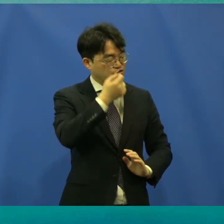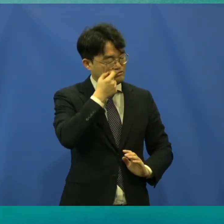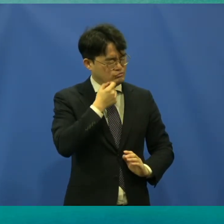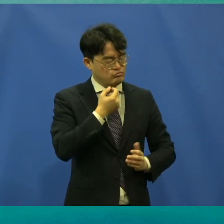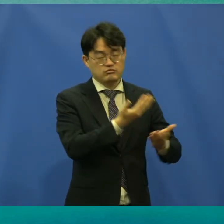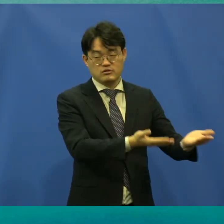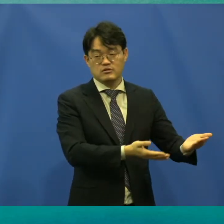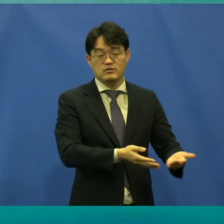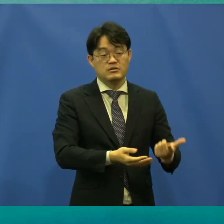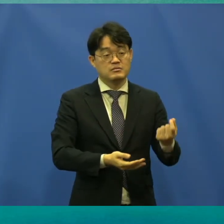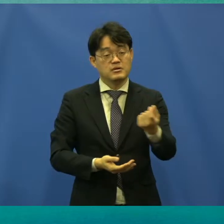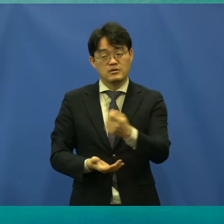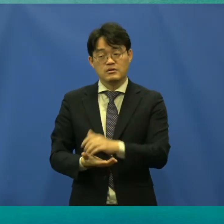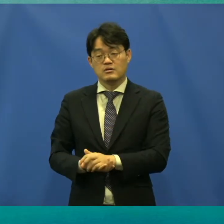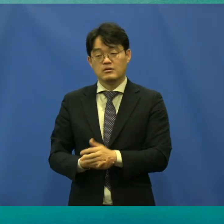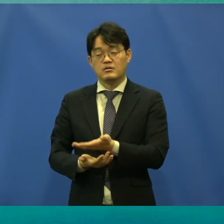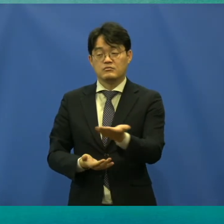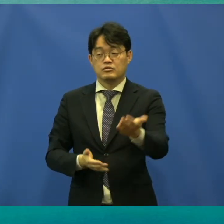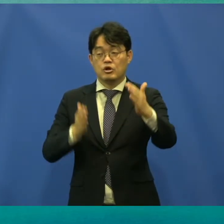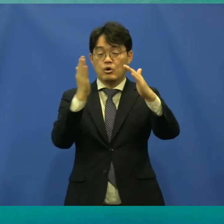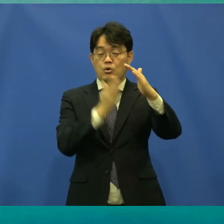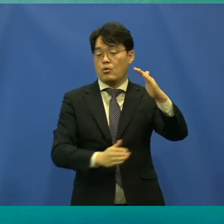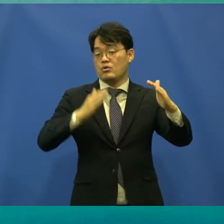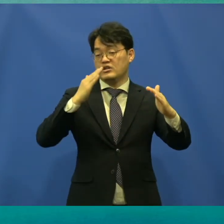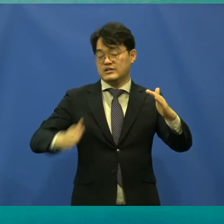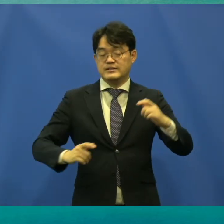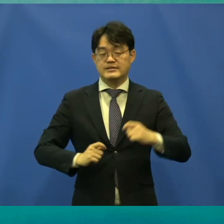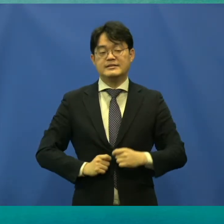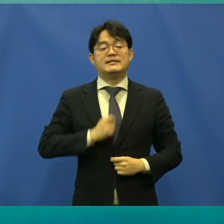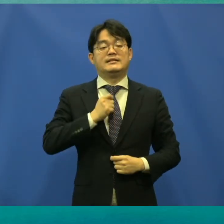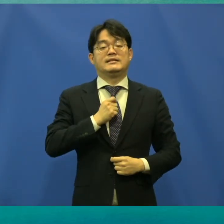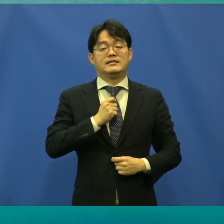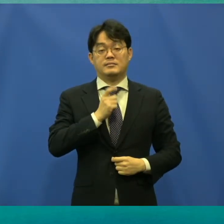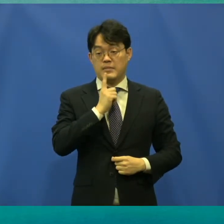된다. 공의가 뭔지 우리는 잘 모릅니다.